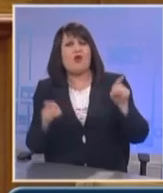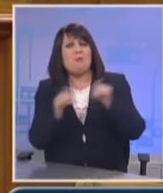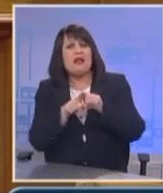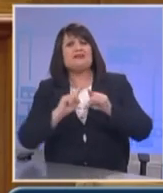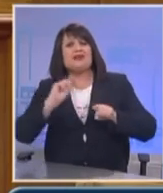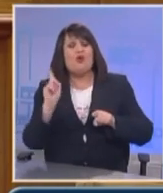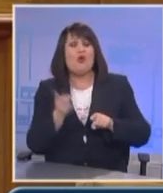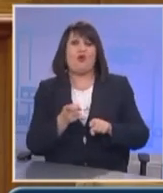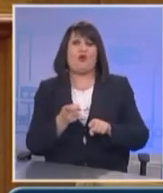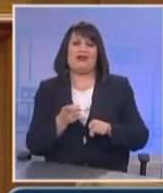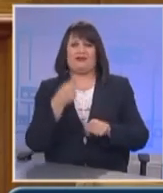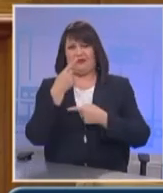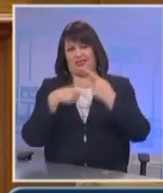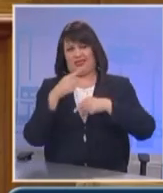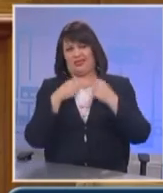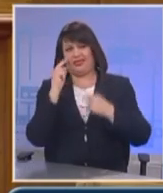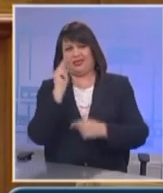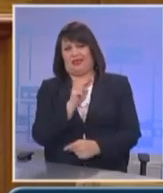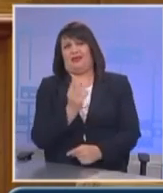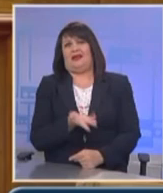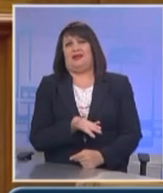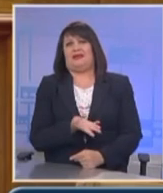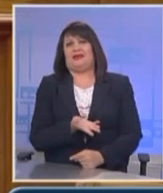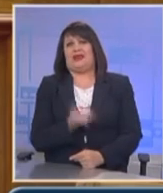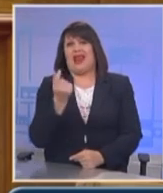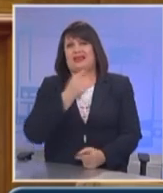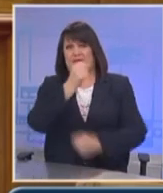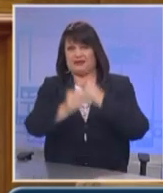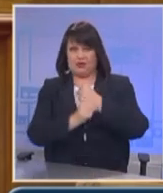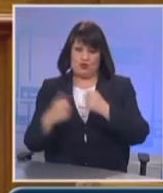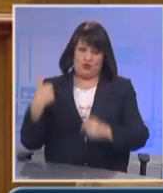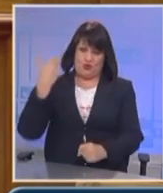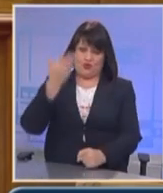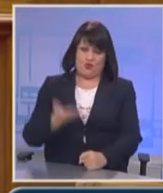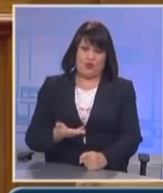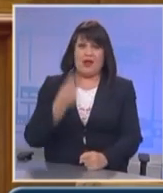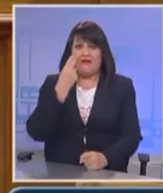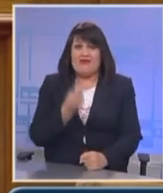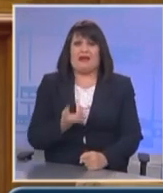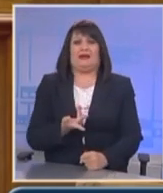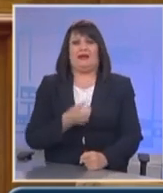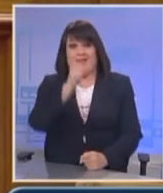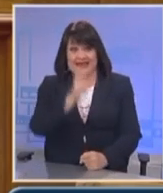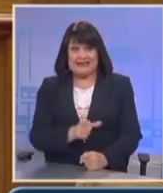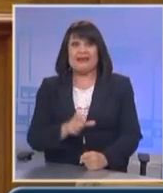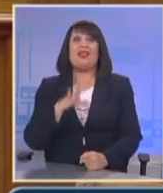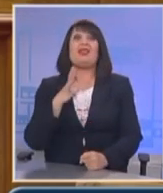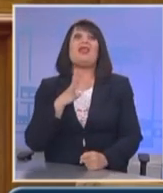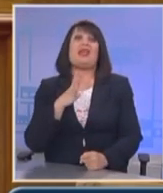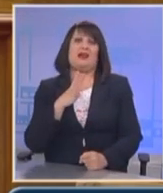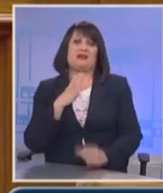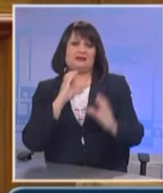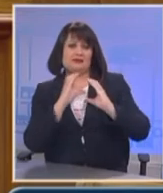πόσο πιο προσχηματικά. Μα το ζήσαμε 1,5 χρόνο. Είστε εναντίον της όποιας